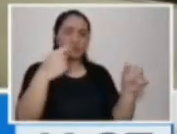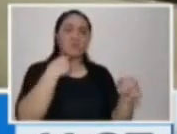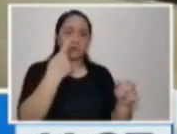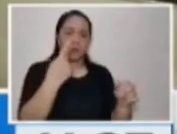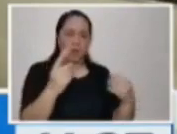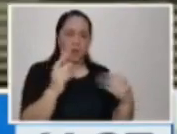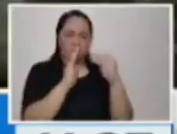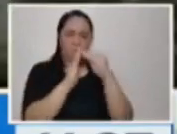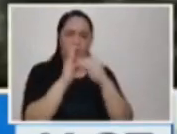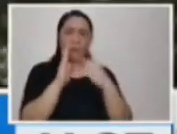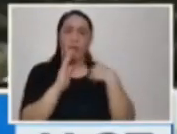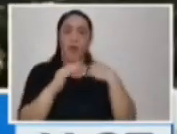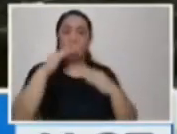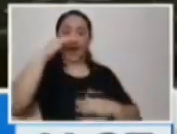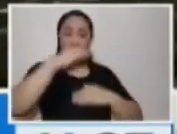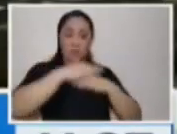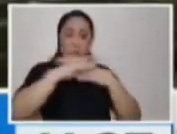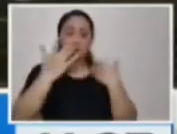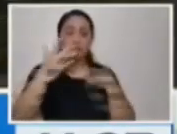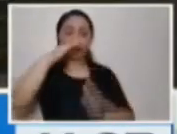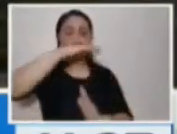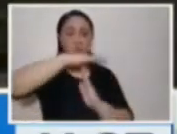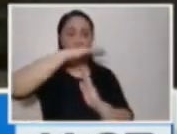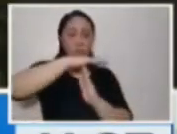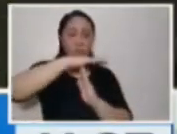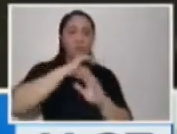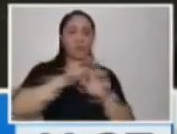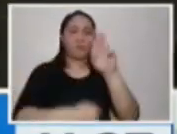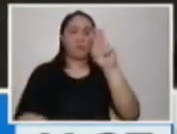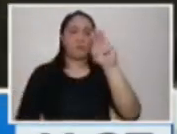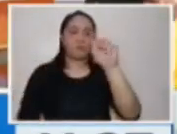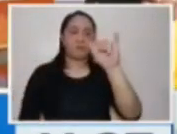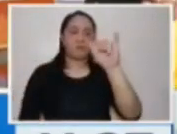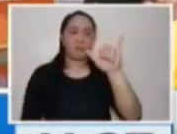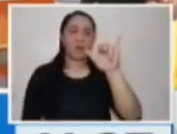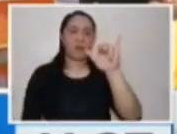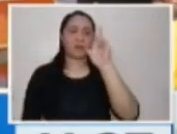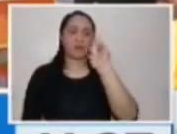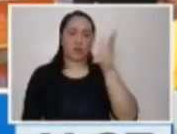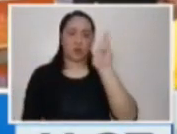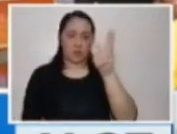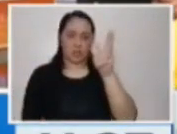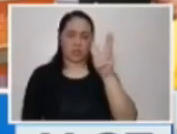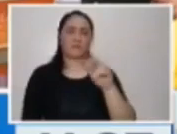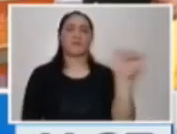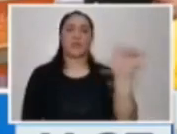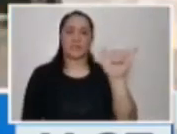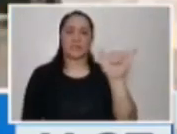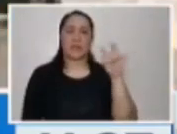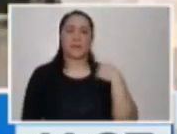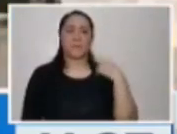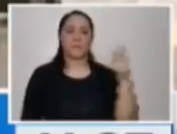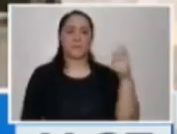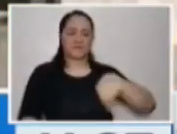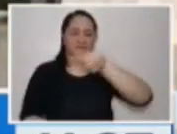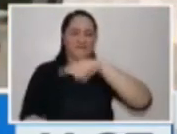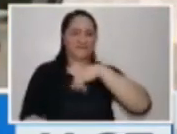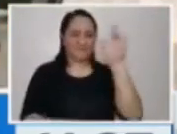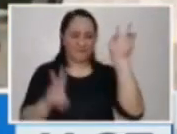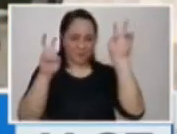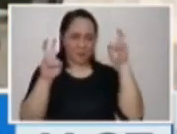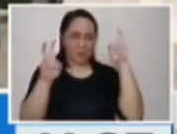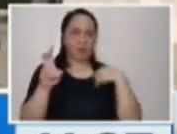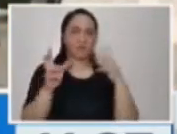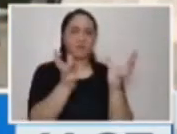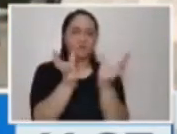natin tatanggihan yun dahil kailangan masustain yung pondo, ang laki-laking makakaltas sa pondo natin dito sa